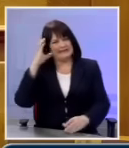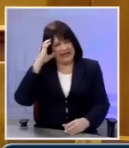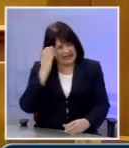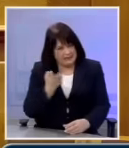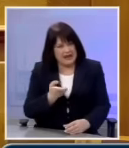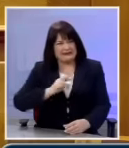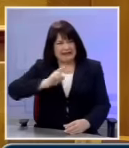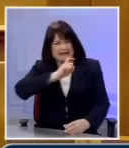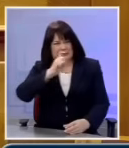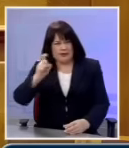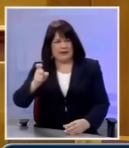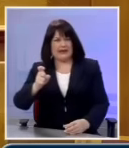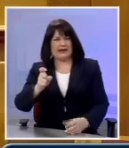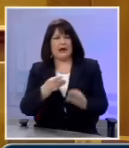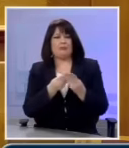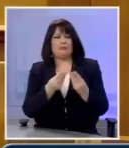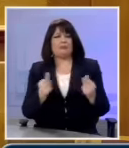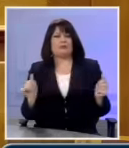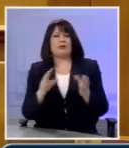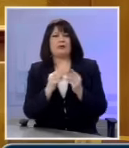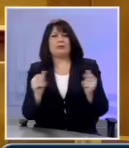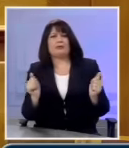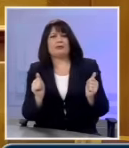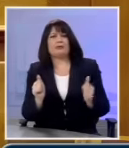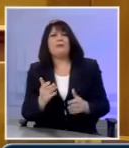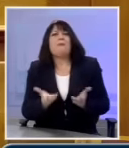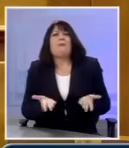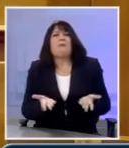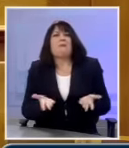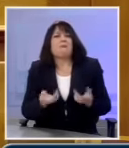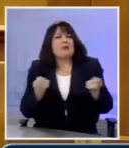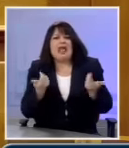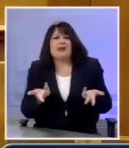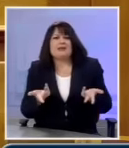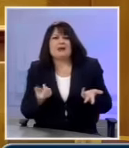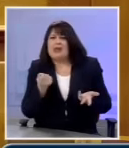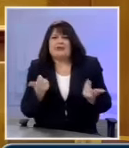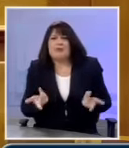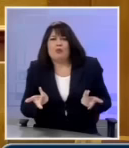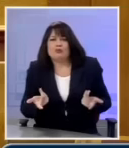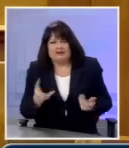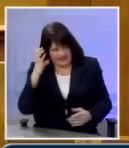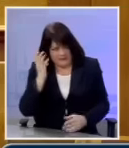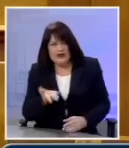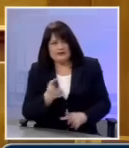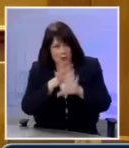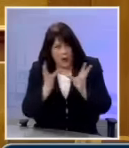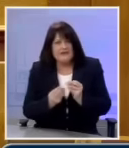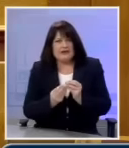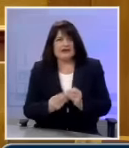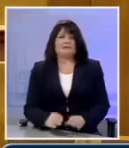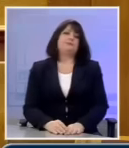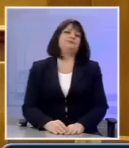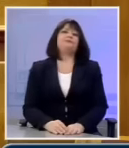τα δισεκατομμύρια τα οποία χαθήκαν από τα ταμεία? Σας τα θυμίζω τώρα εγώ. Για να σας θυμίσω ακόμα ότι μετά από